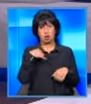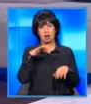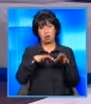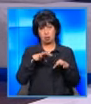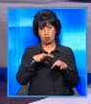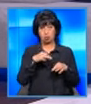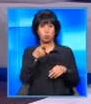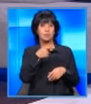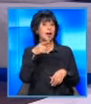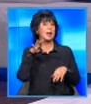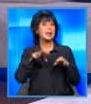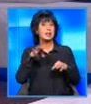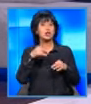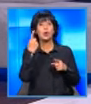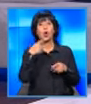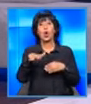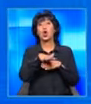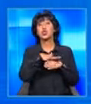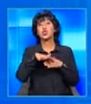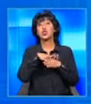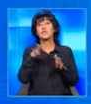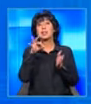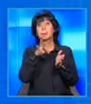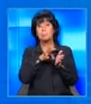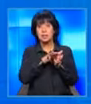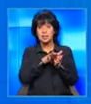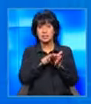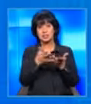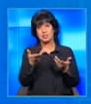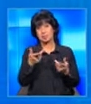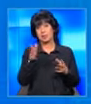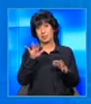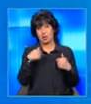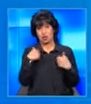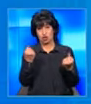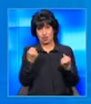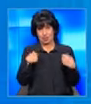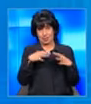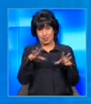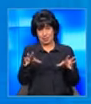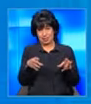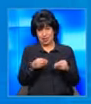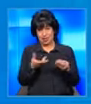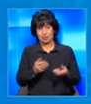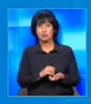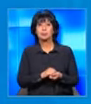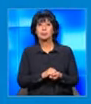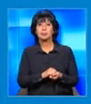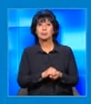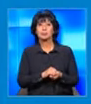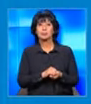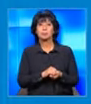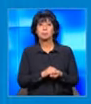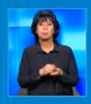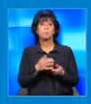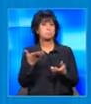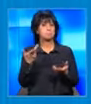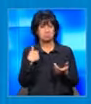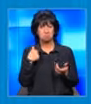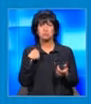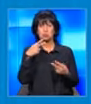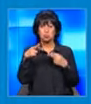е основен принцип изобщо на съжителството ни заедно, така че тук отговорът е ясен. Сега, наговорихме